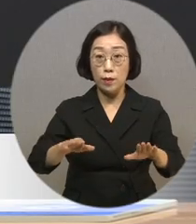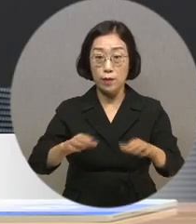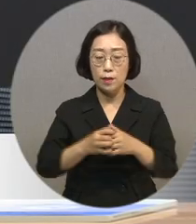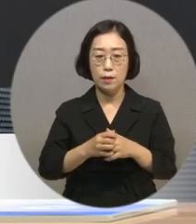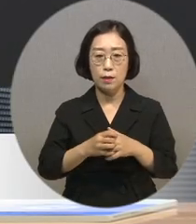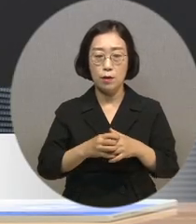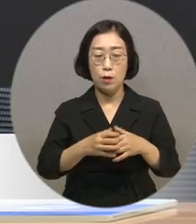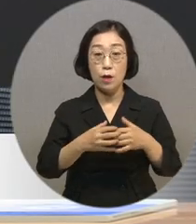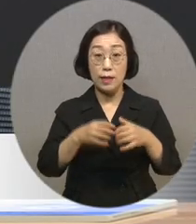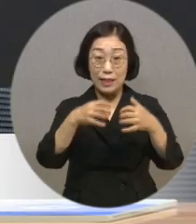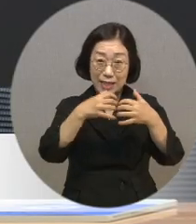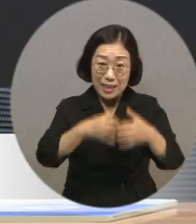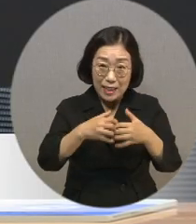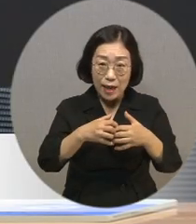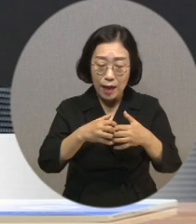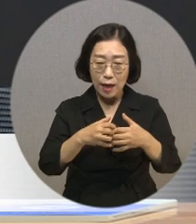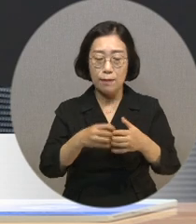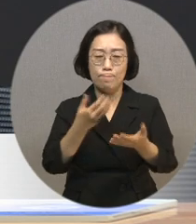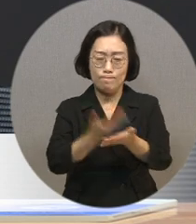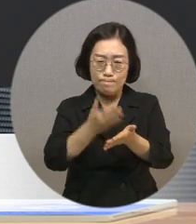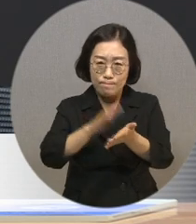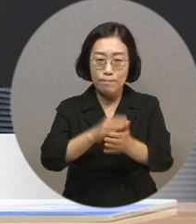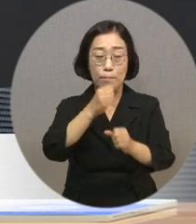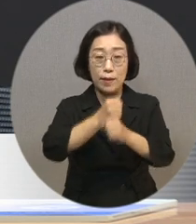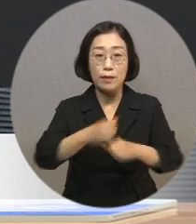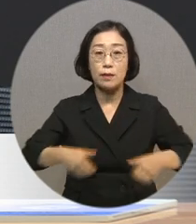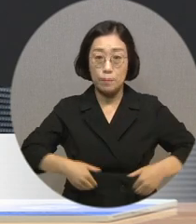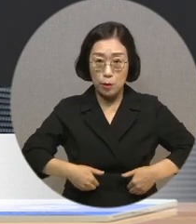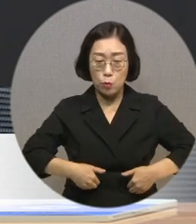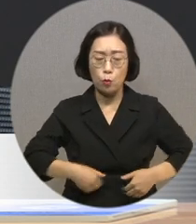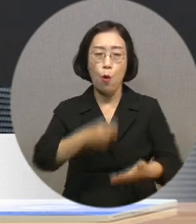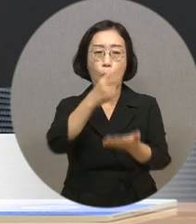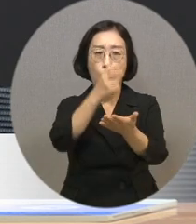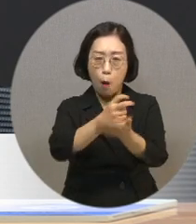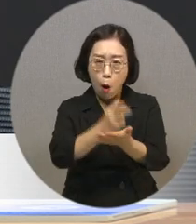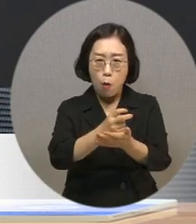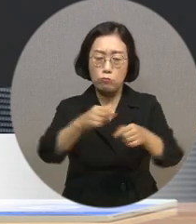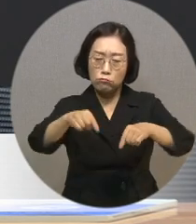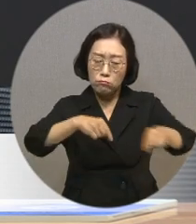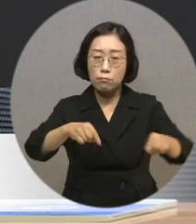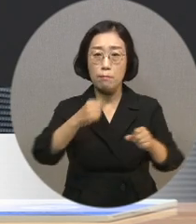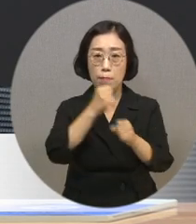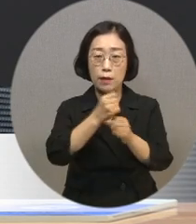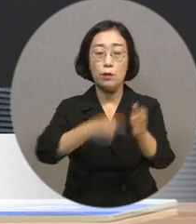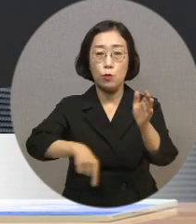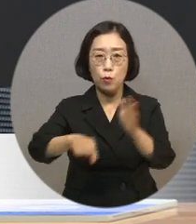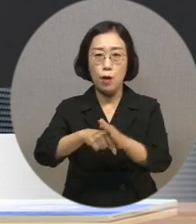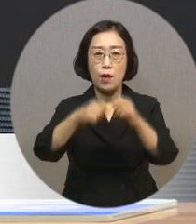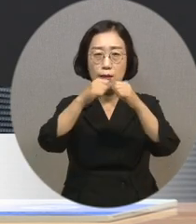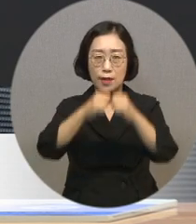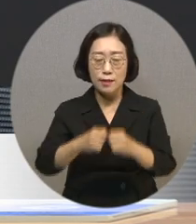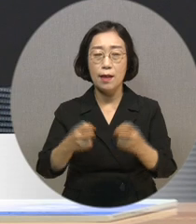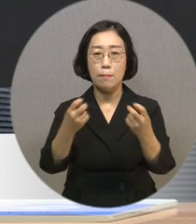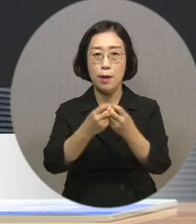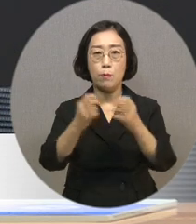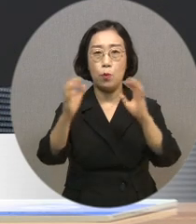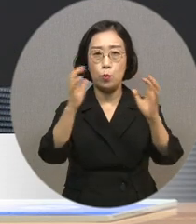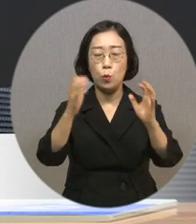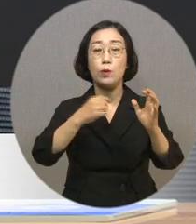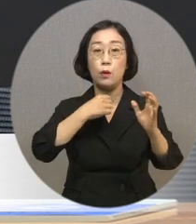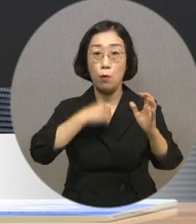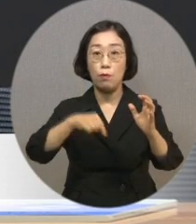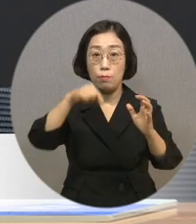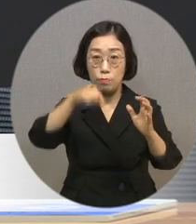보조장치의 필요성을 다시 한번 확인하는 동시에 제도 진입을 위해 해결해야 할 구체적인 과제들을 논의하고자 합니다.